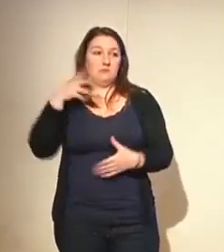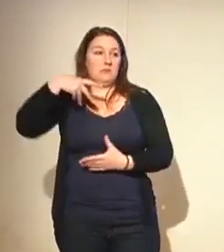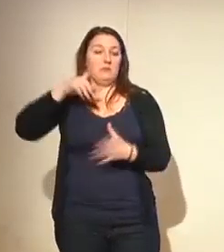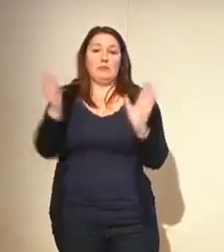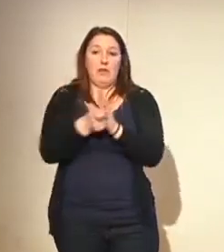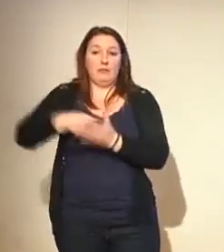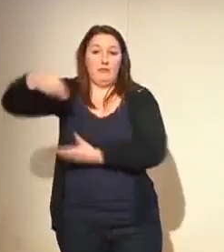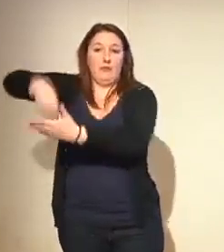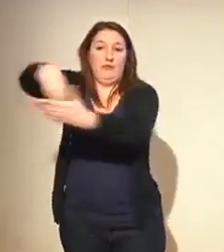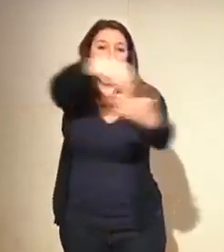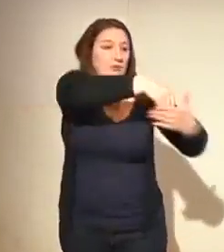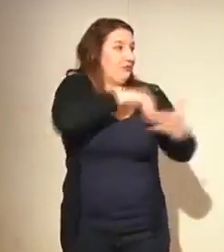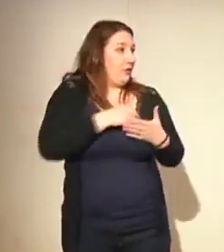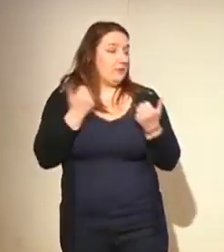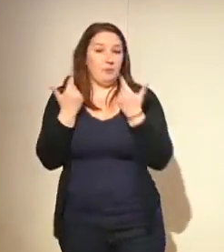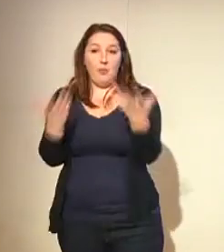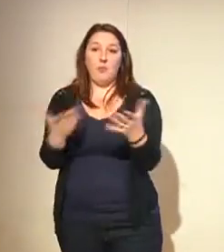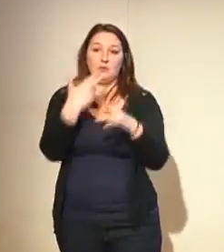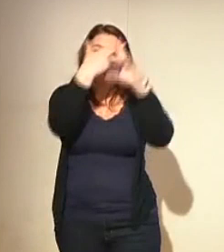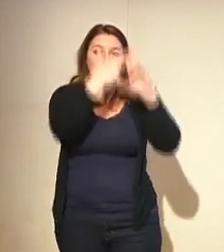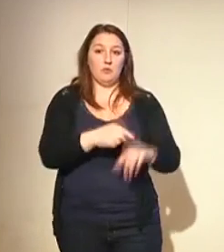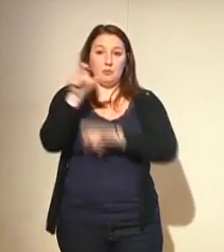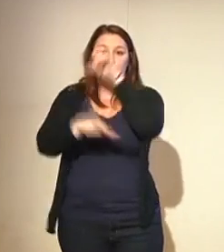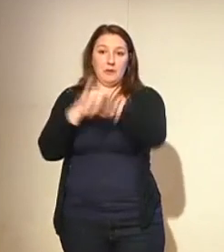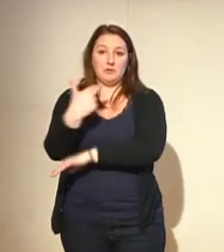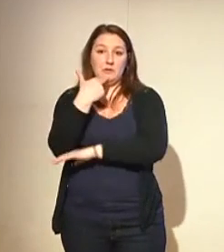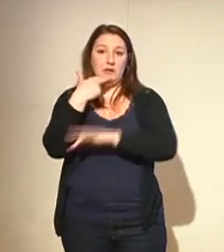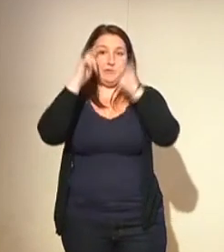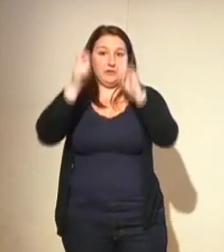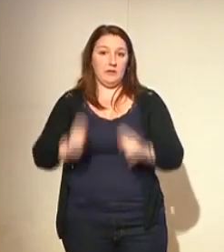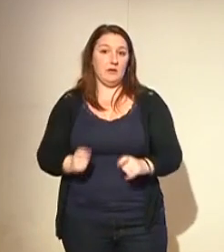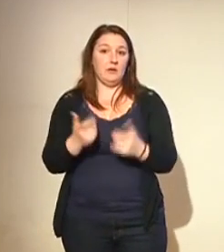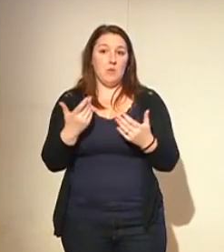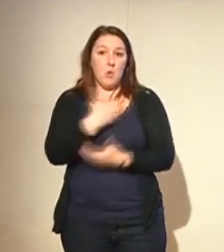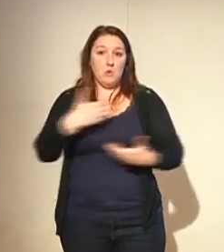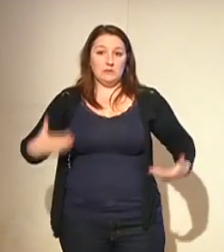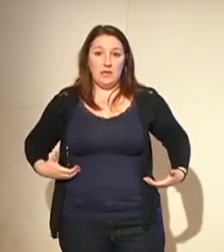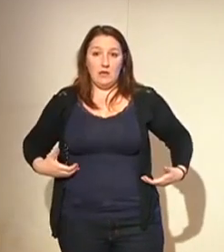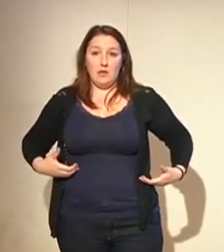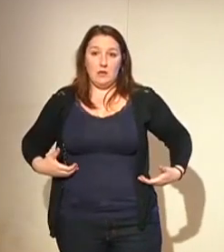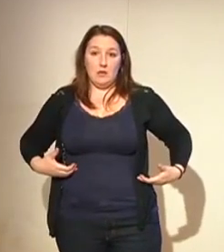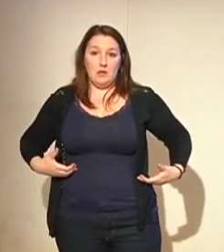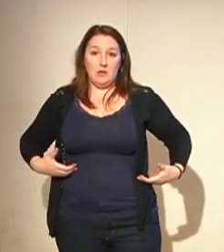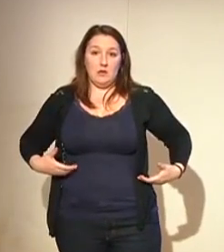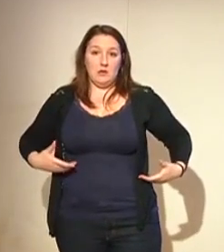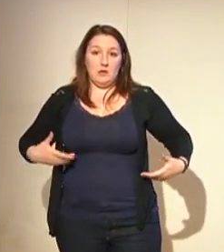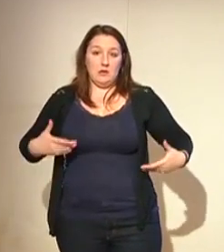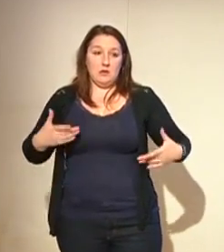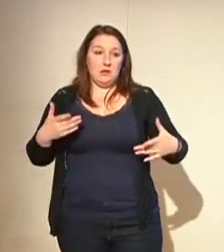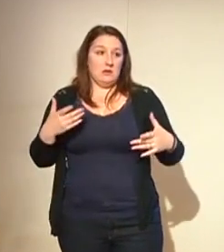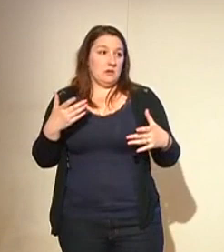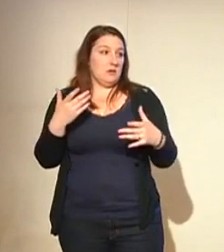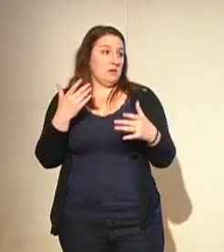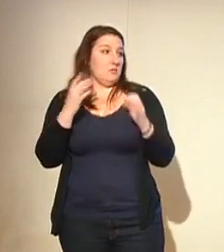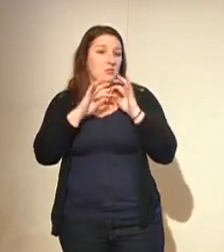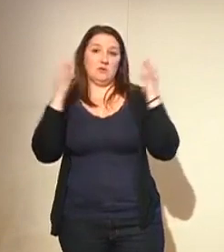les personnalités qualifiées que nous proposons au conseil municipal qui